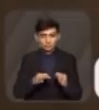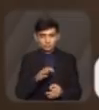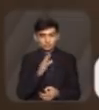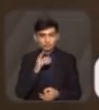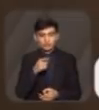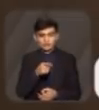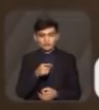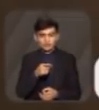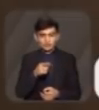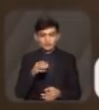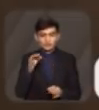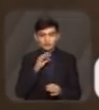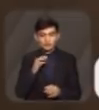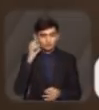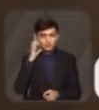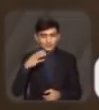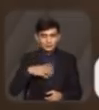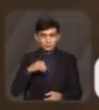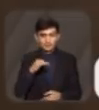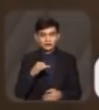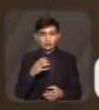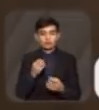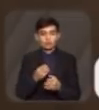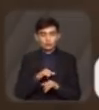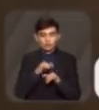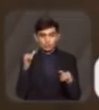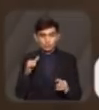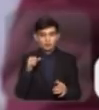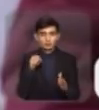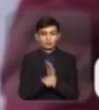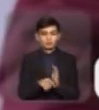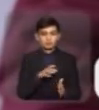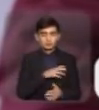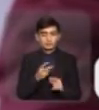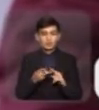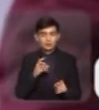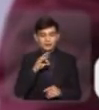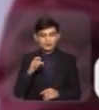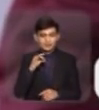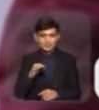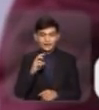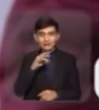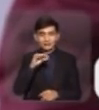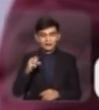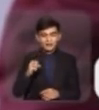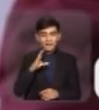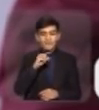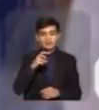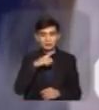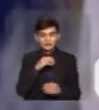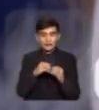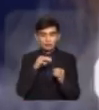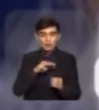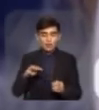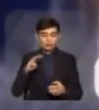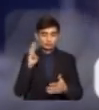вы пренебрегли этим и совершили еще более тяжкие преступления. Ника Васильева просила взыскать с подсудимого 10 миллионов